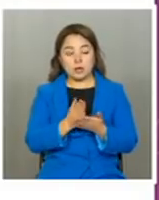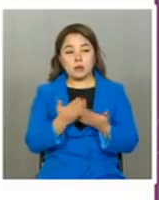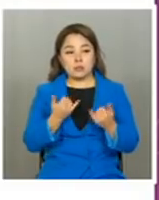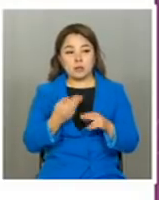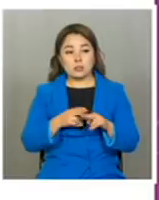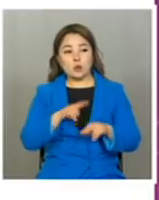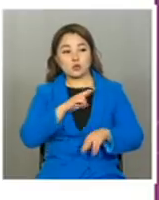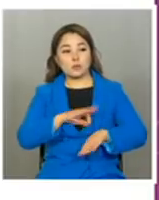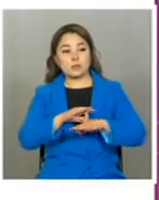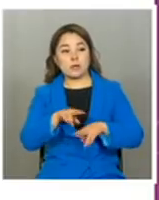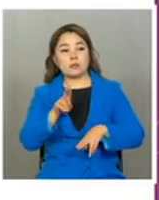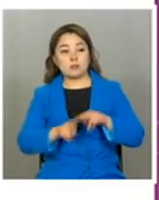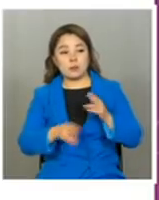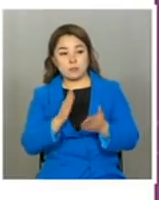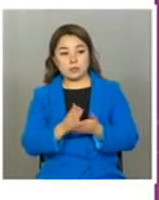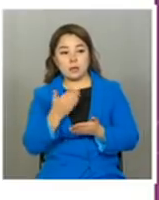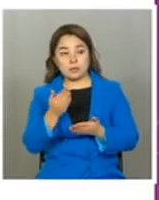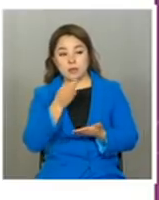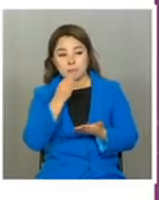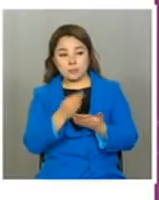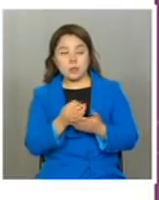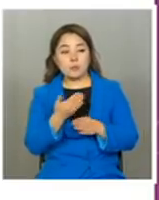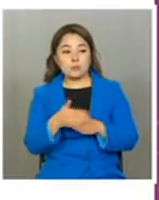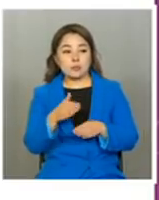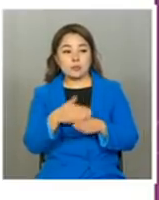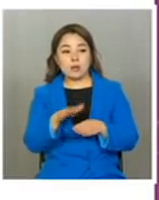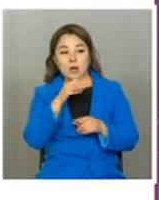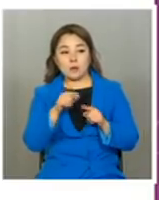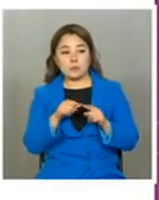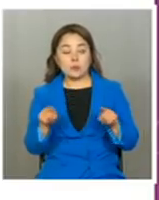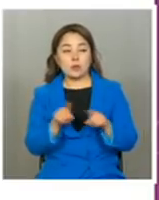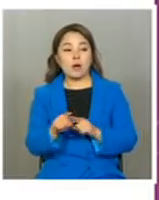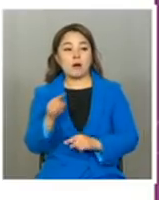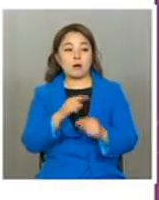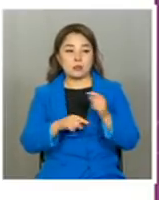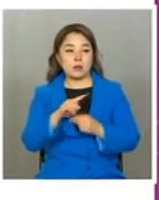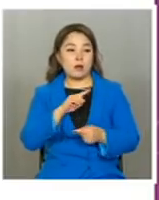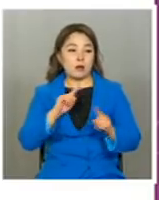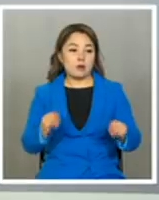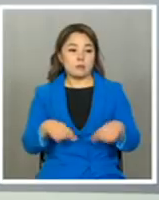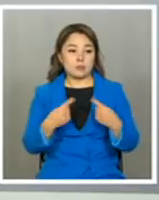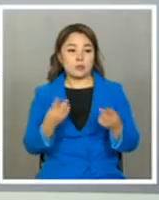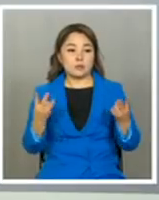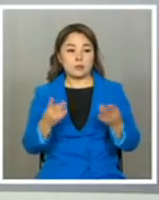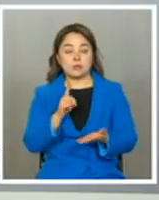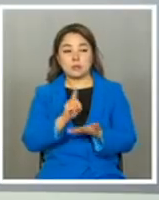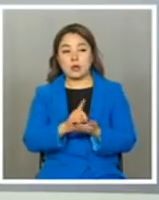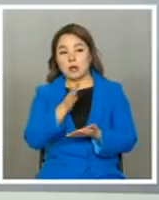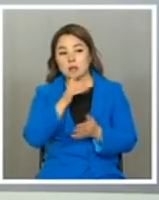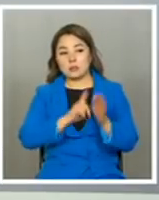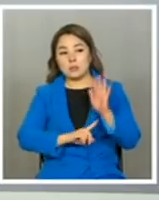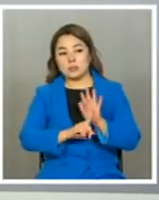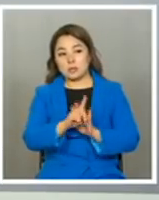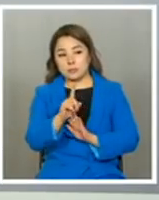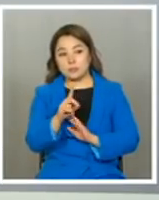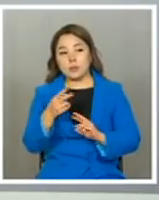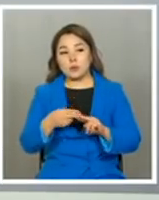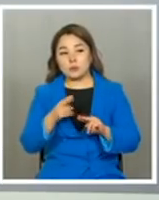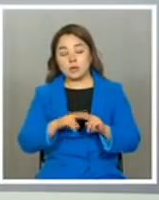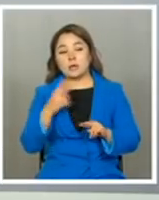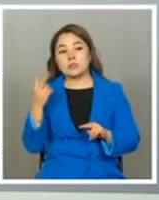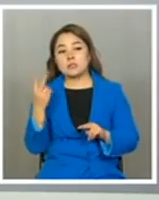жұмыс аяқталғаннан кейін біраз уақыттан соң қайта қалпына келу кезеңі басталып тұр. Ал